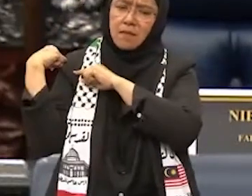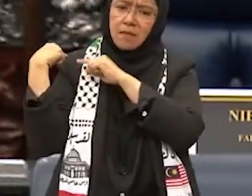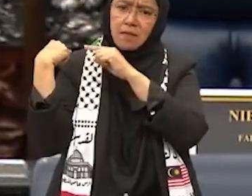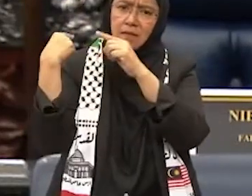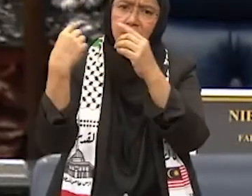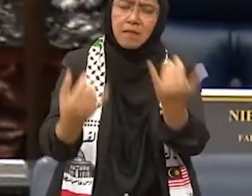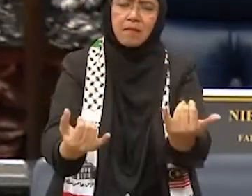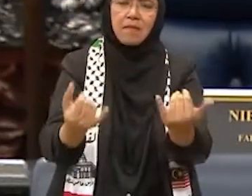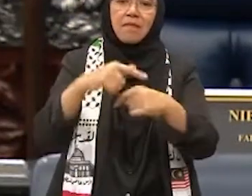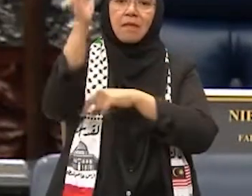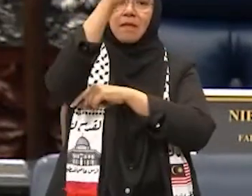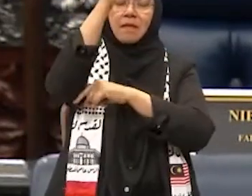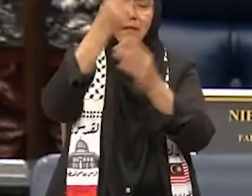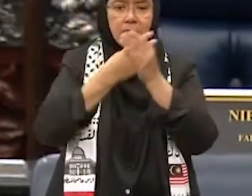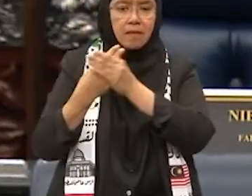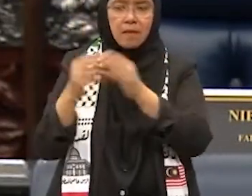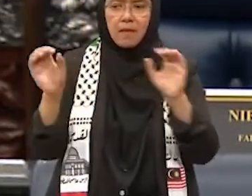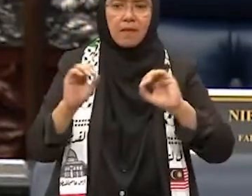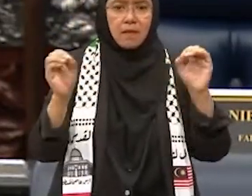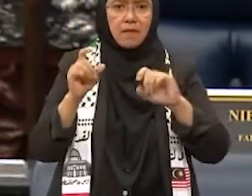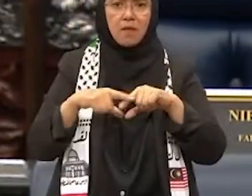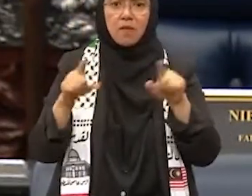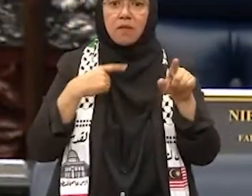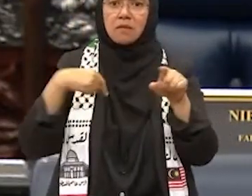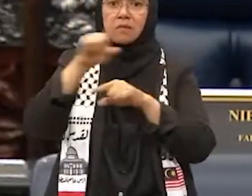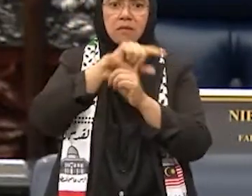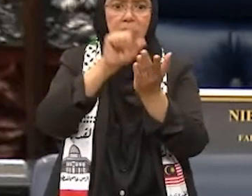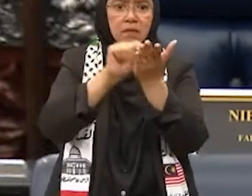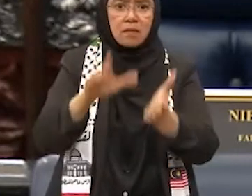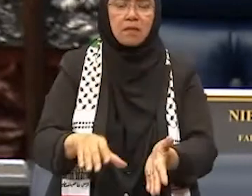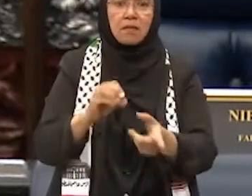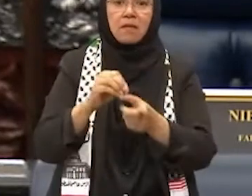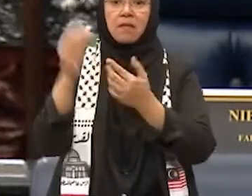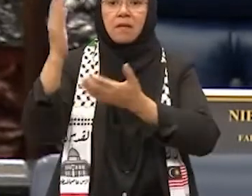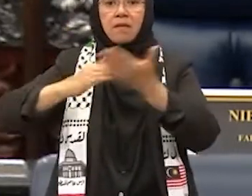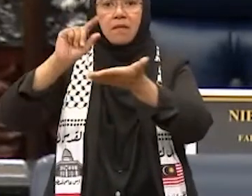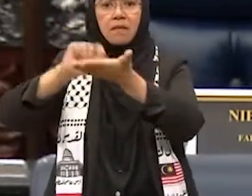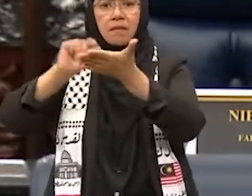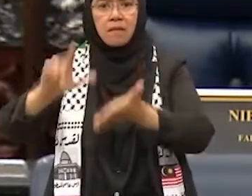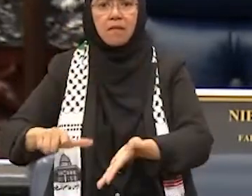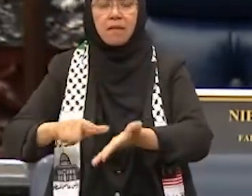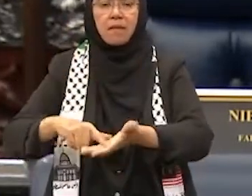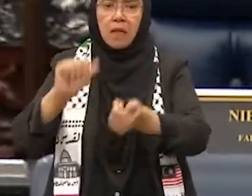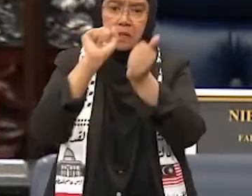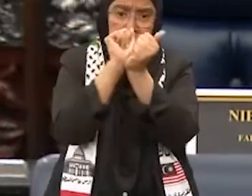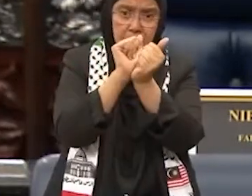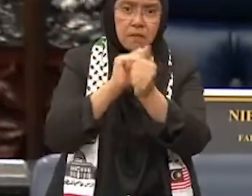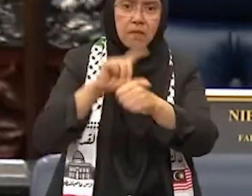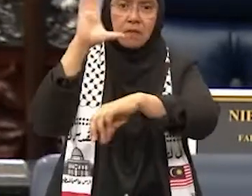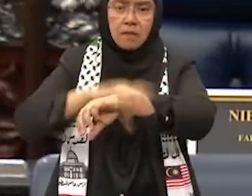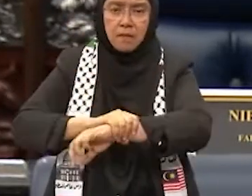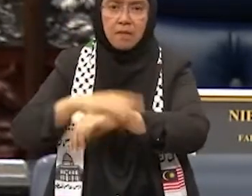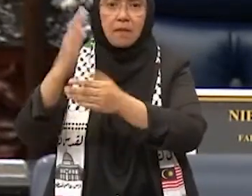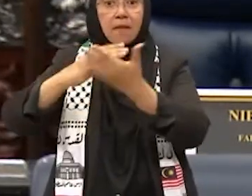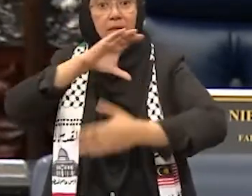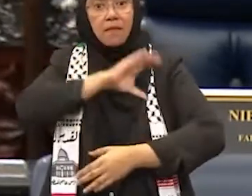tiada seorang pun wartawan atau pihak media yang telah ditahan atau ditangkap oleh pihak Polis dan tidak ada satu Akhbar atau